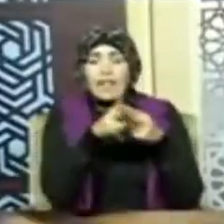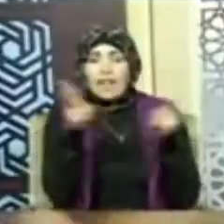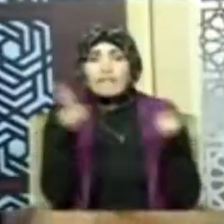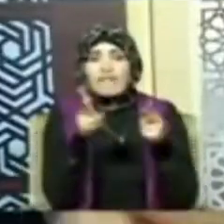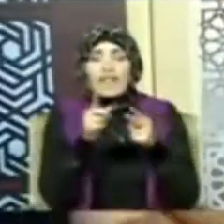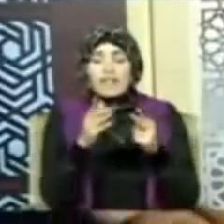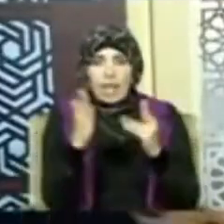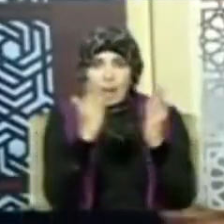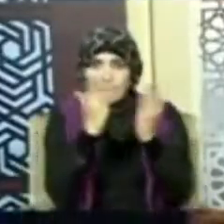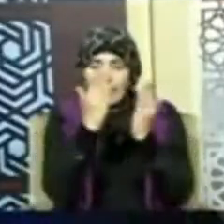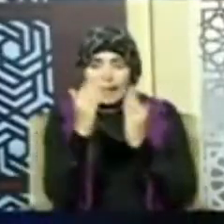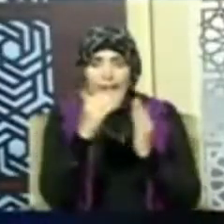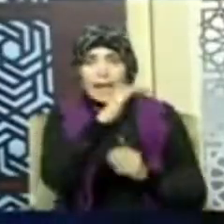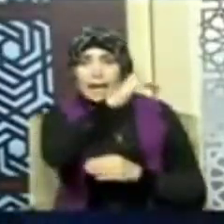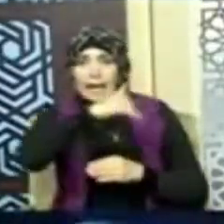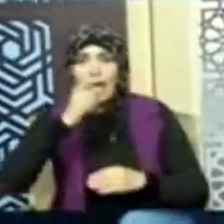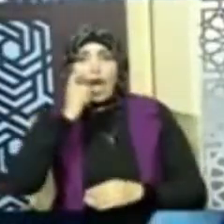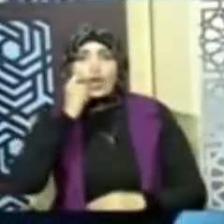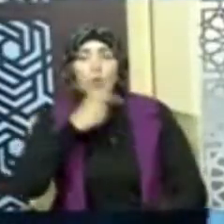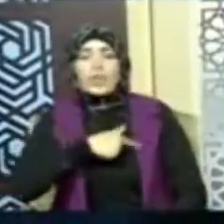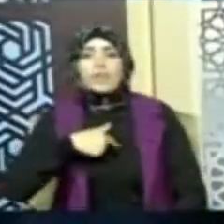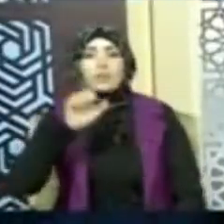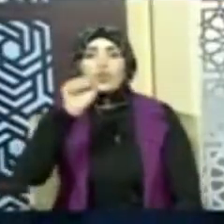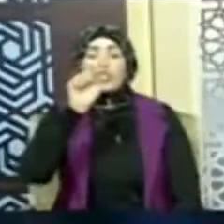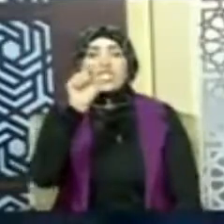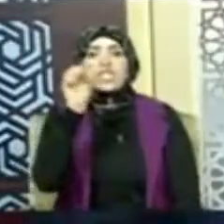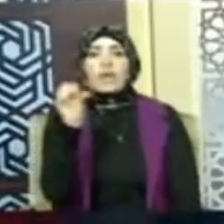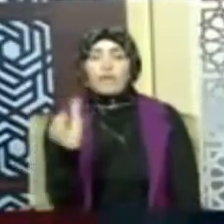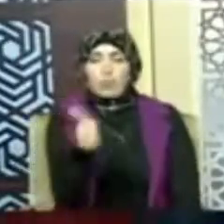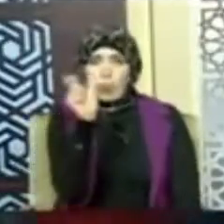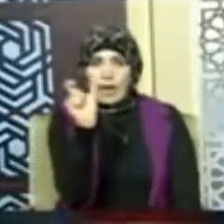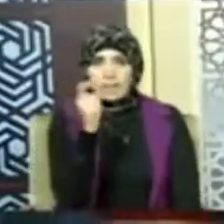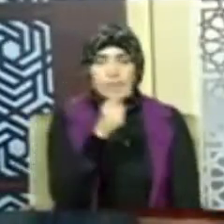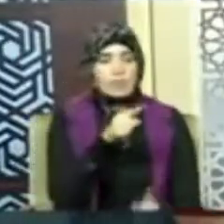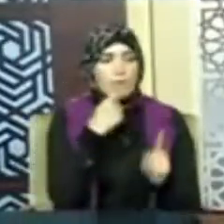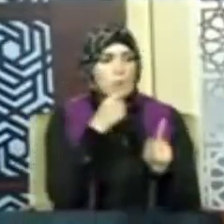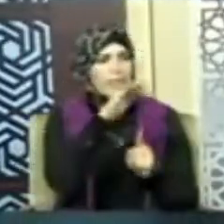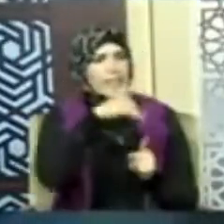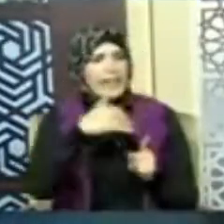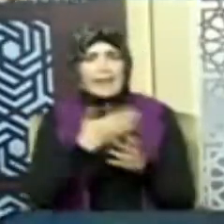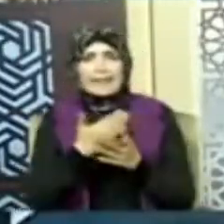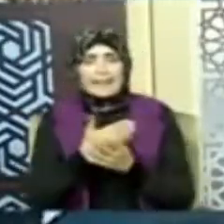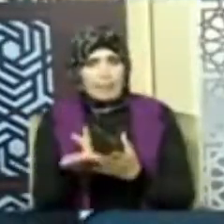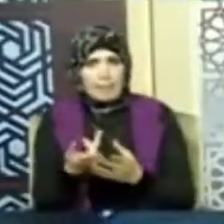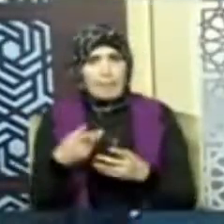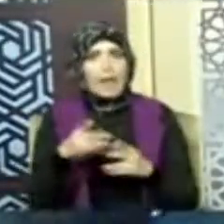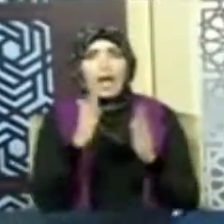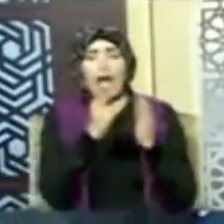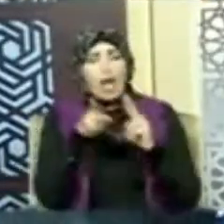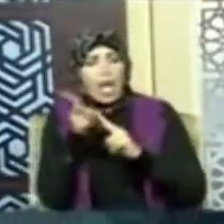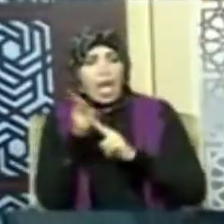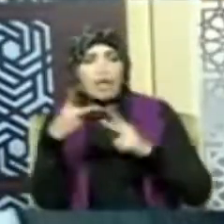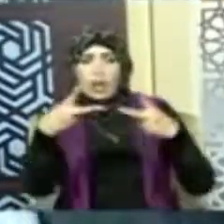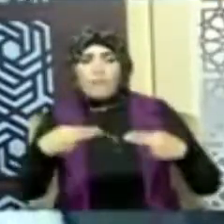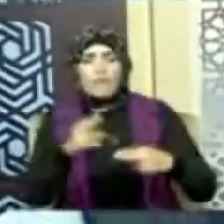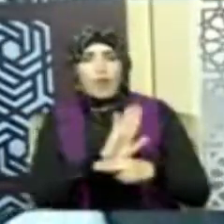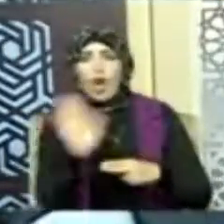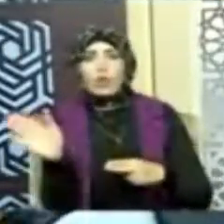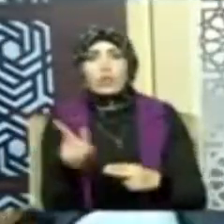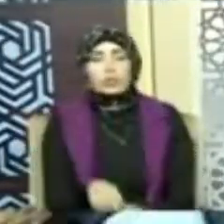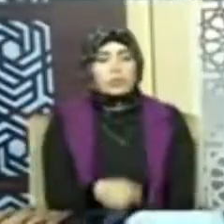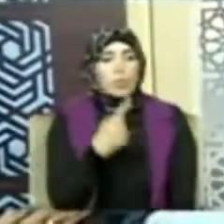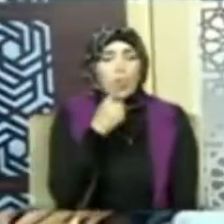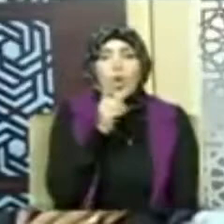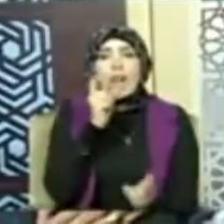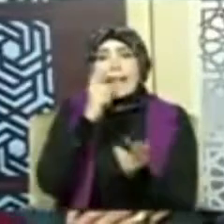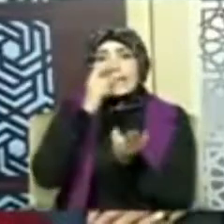صفوان؟ قال يا رسول الله قيل لا دين لمن لم يهاجر، قال ارجع أبا وهب إلى أباطح مكة، لا هجرة بعد